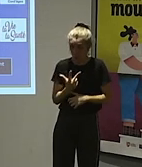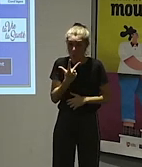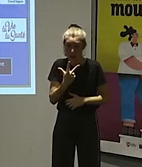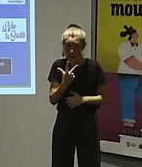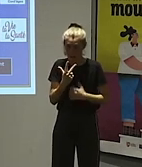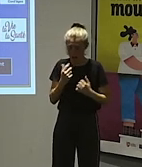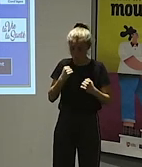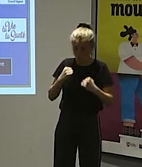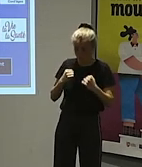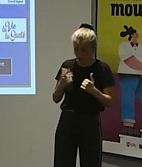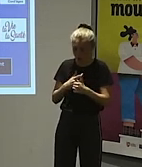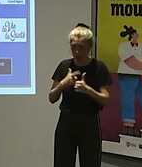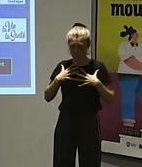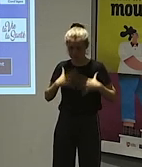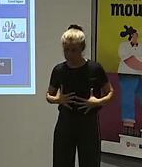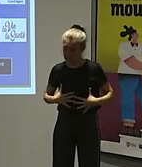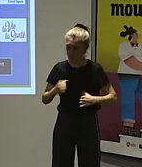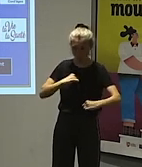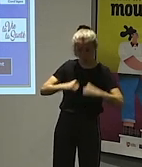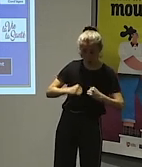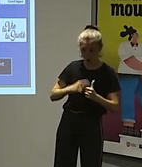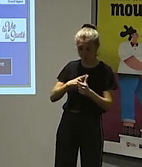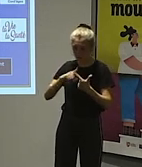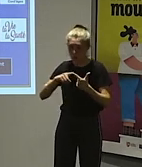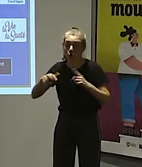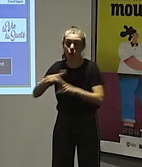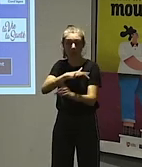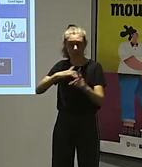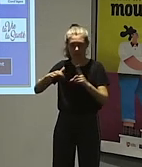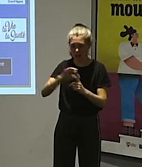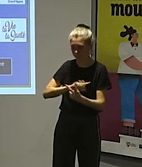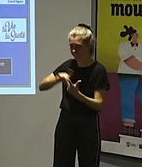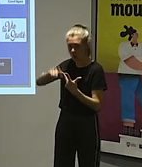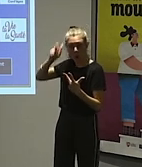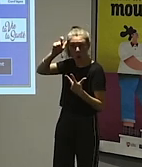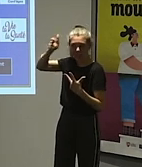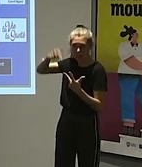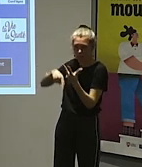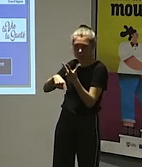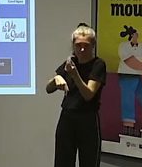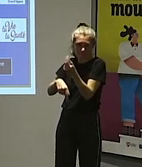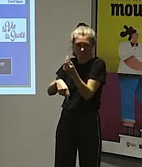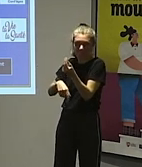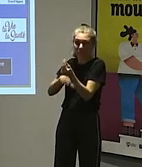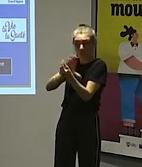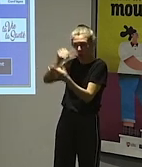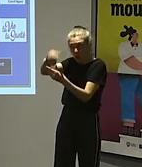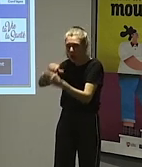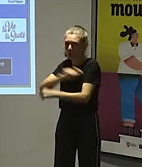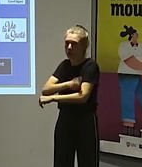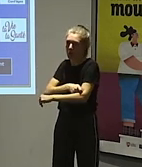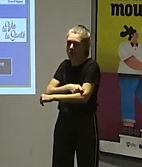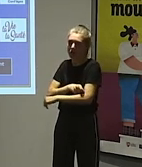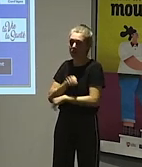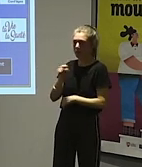physique et moteur, il y a l'aspect social, parce que, on va coopérer avec les autres, et l'aspect cognitif. Et en fait, c'est un excellent outil